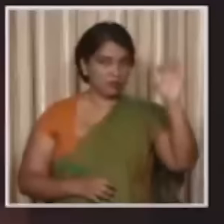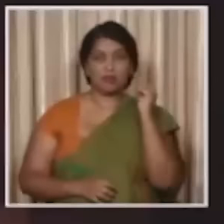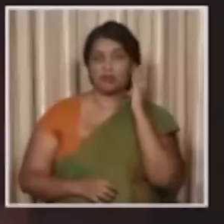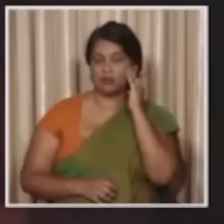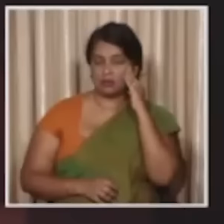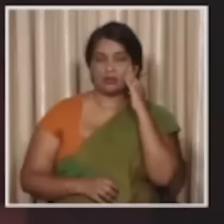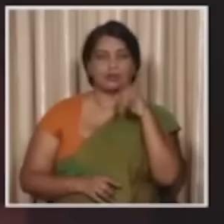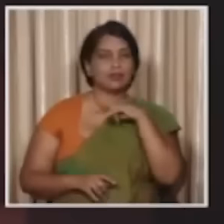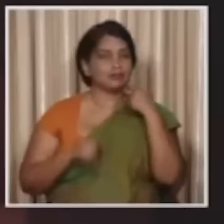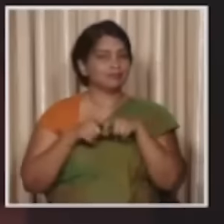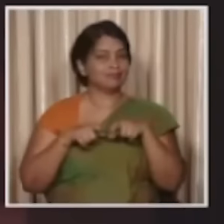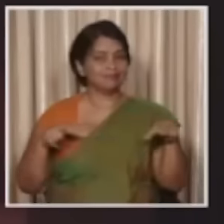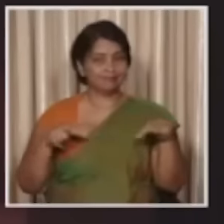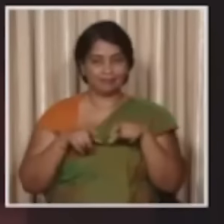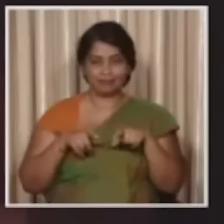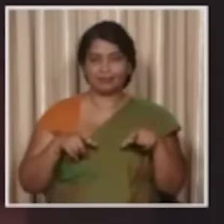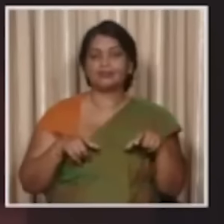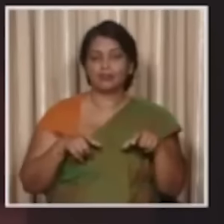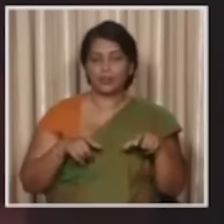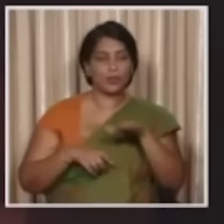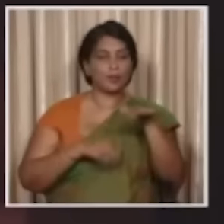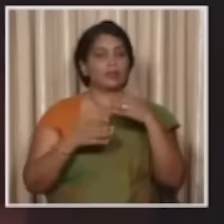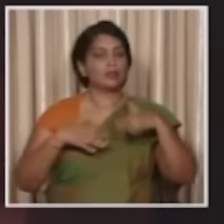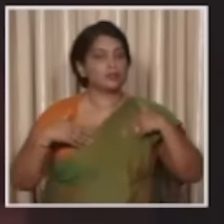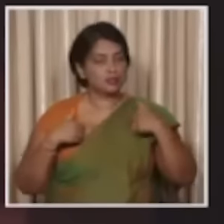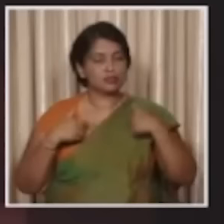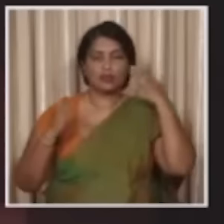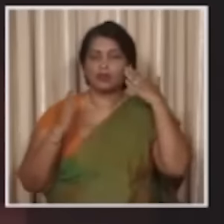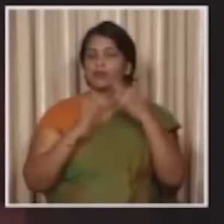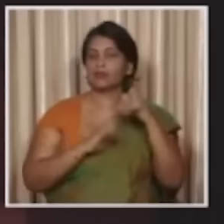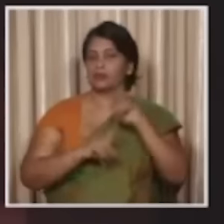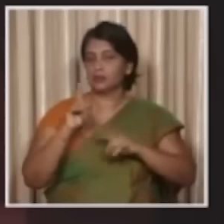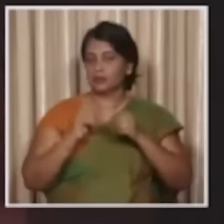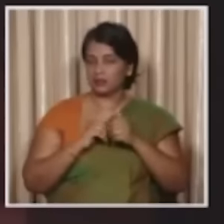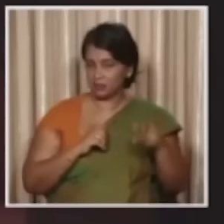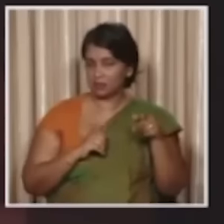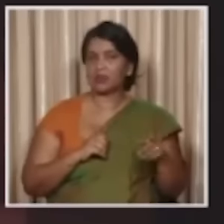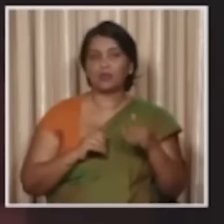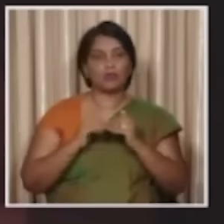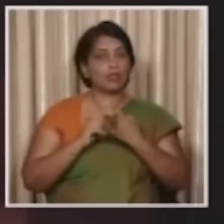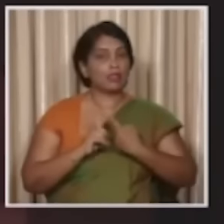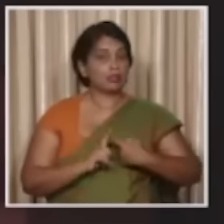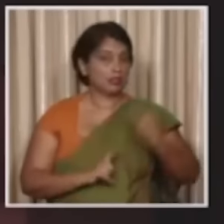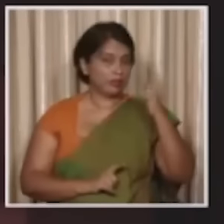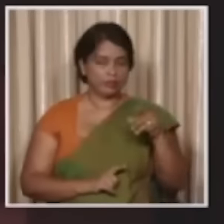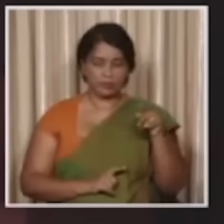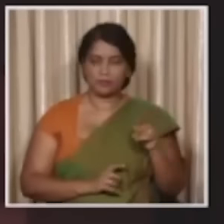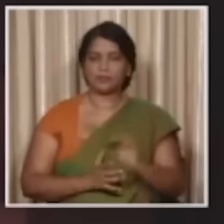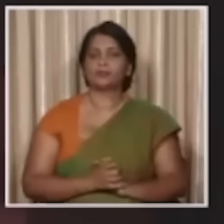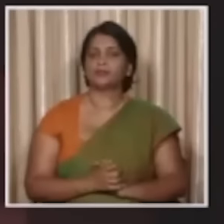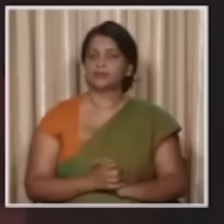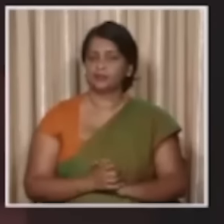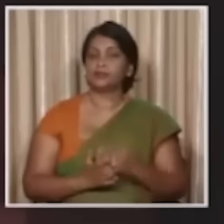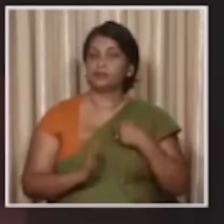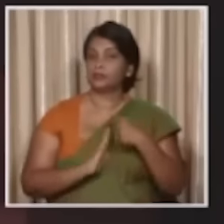කාන්තා සනීපාරක්ෂාව ප්‍රජා සෞඛ්‍ය පිළිබඳ සංවාදයේ ඇත්තේ වඩා දියුණු තැනකයි